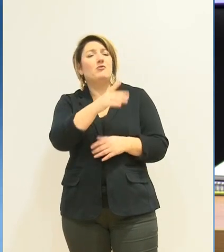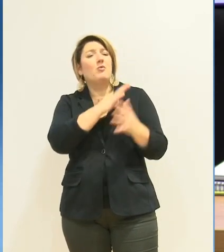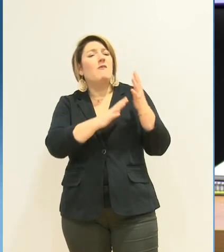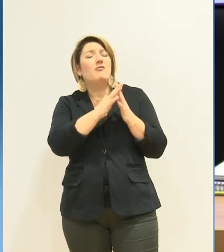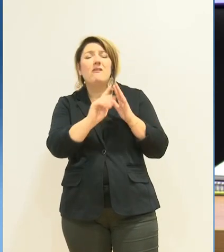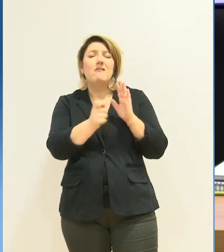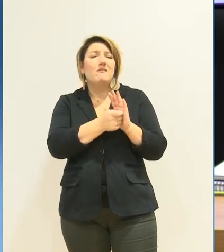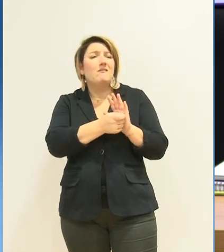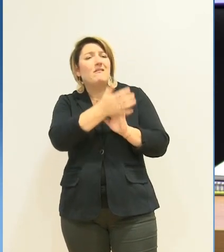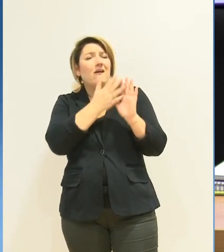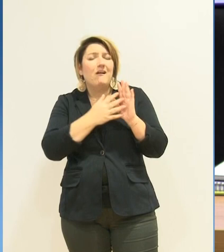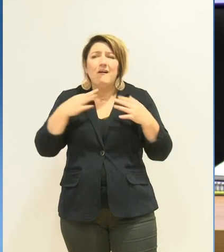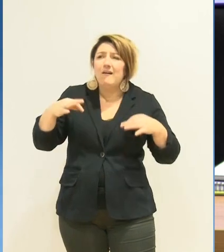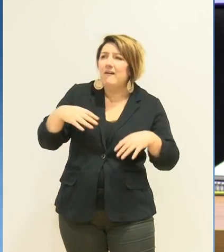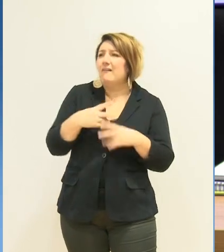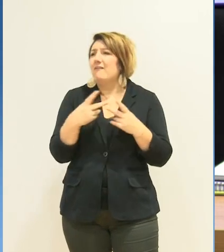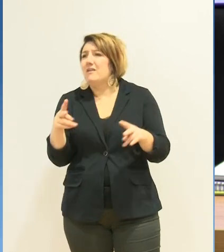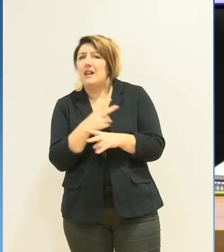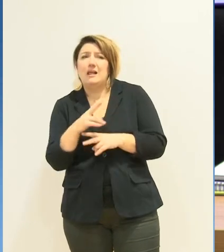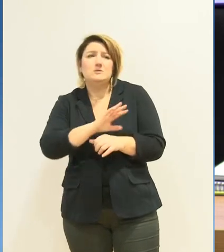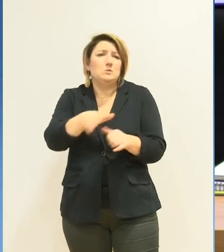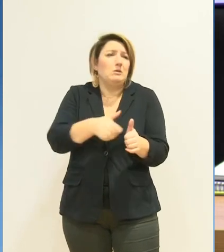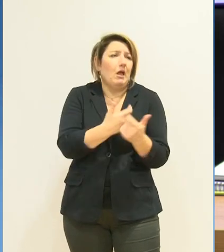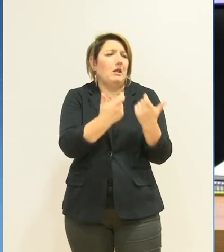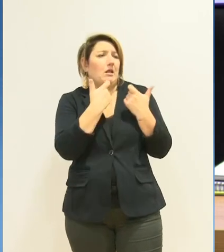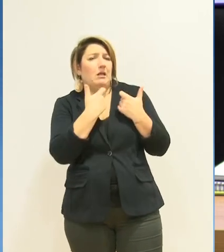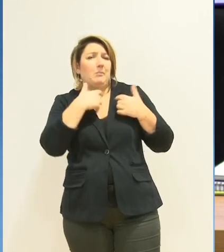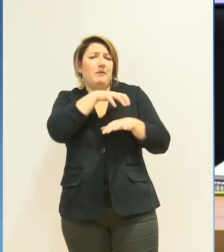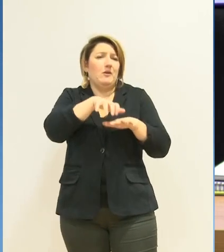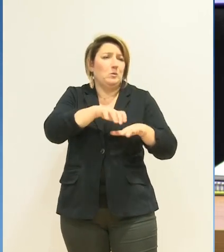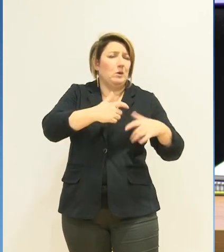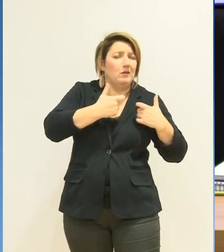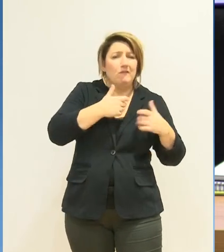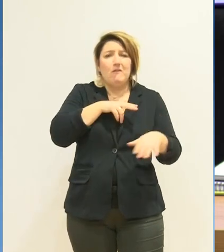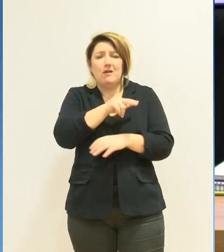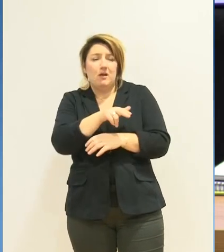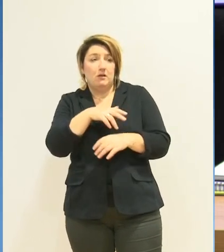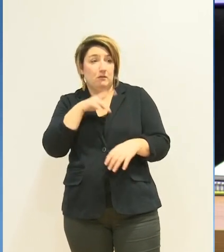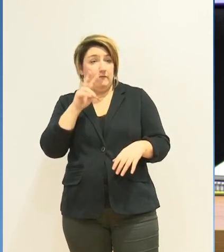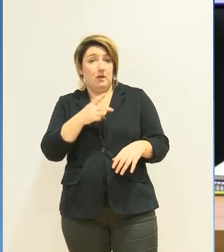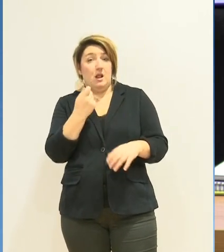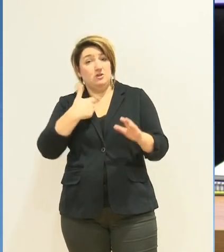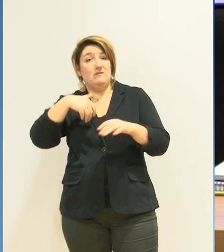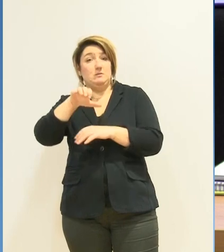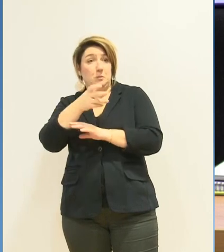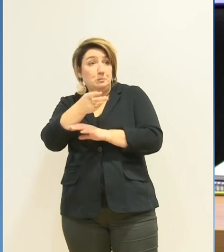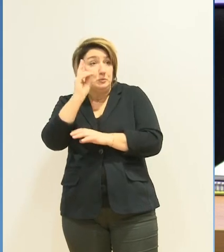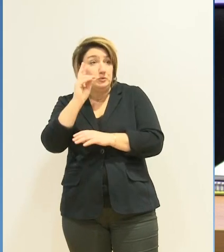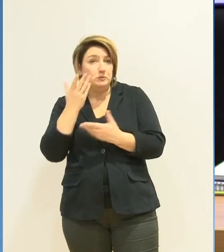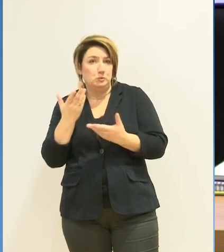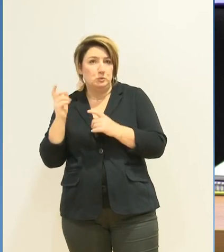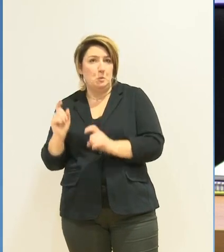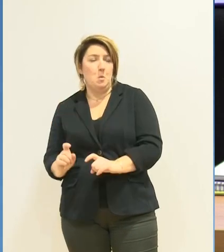sous tutelle de la ville le niveau d'investissements il était supérieur à ce qu'il est aujourd'hui